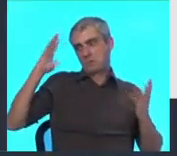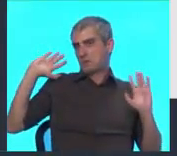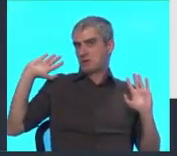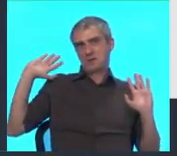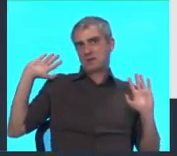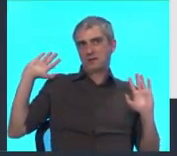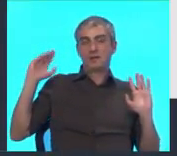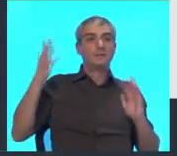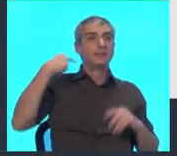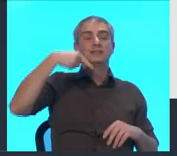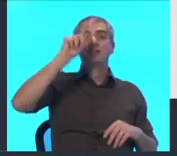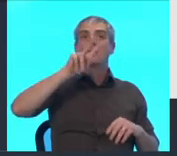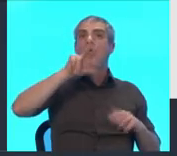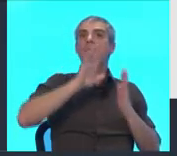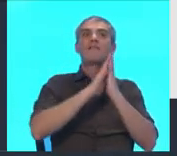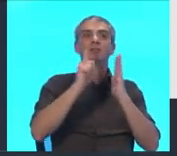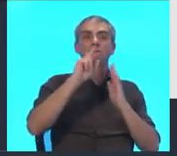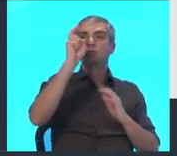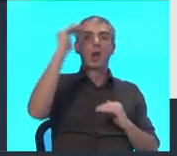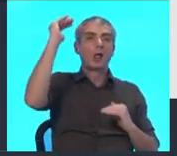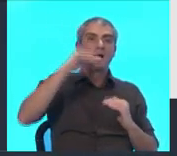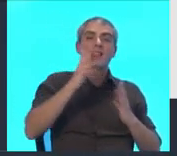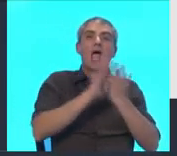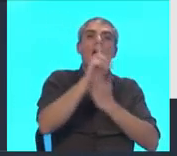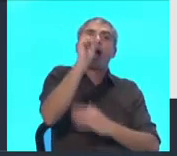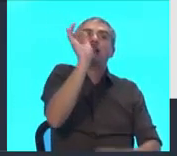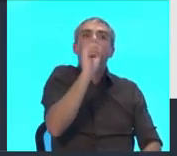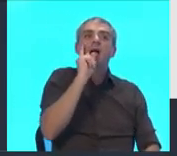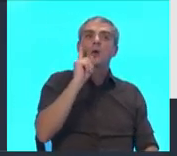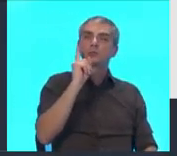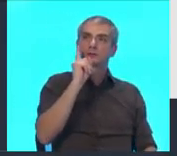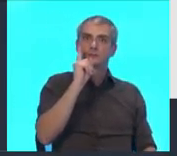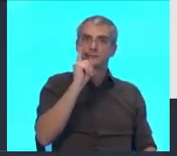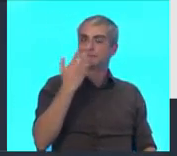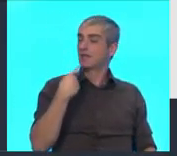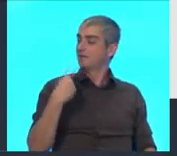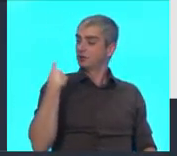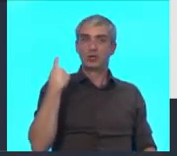מאז ינואר 2017 ירד הדולר כמעט ב-11%. לפני שנה הוא היה